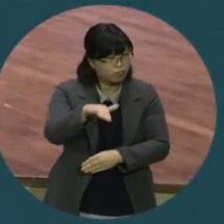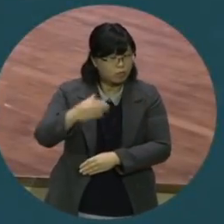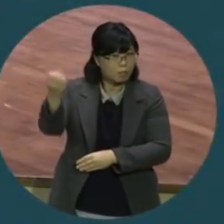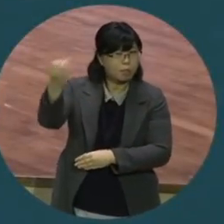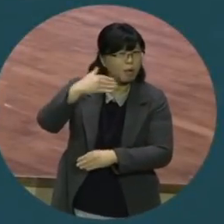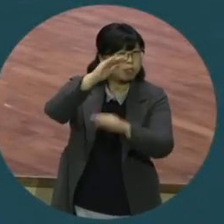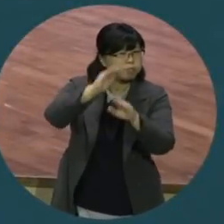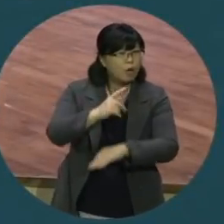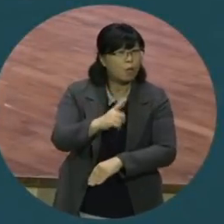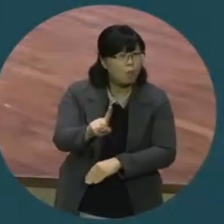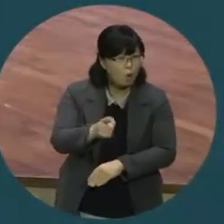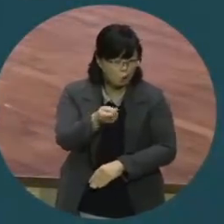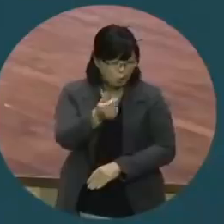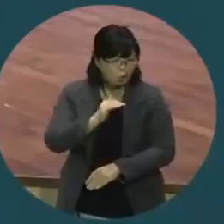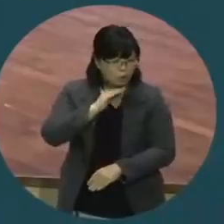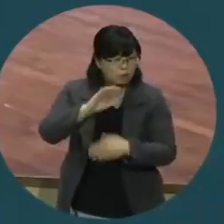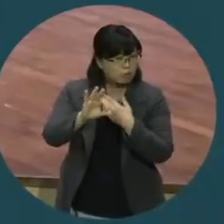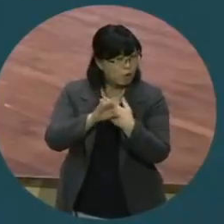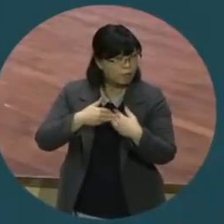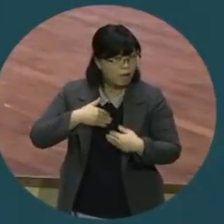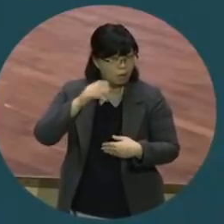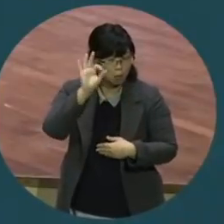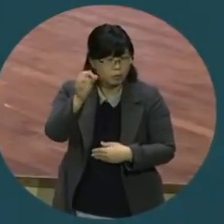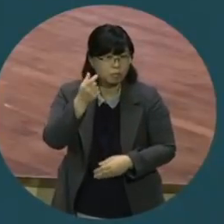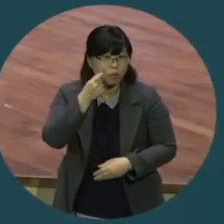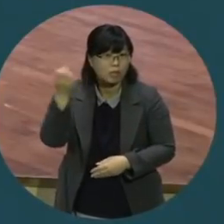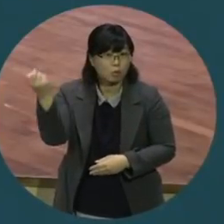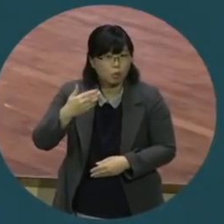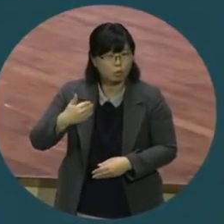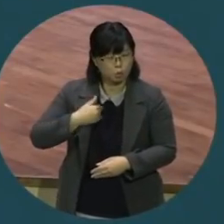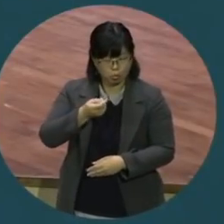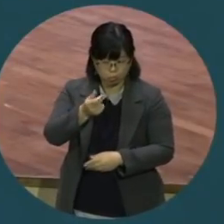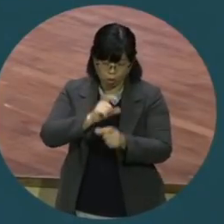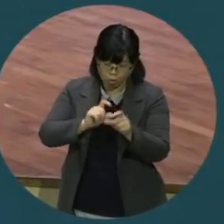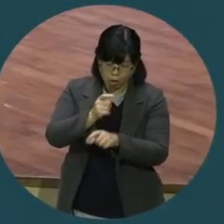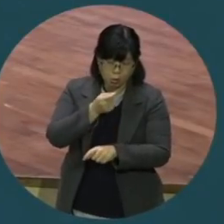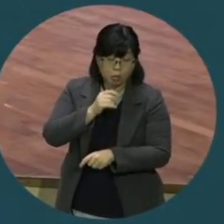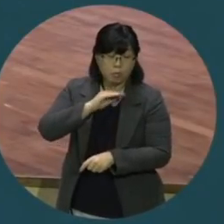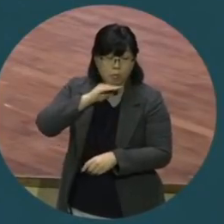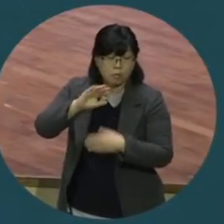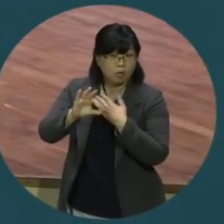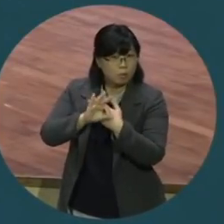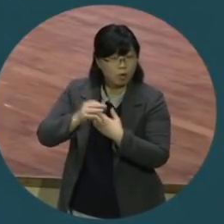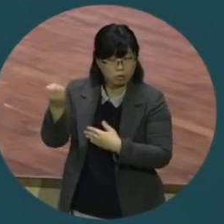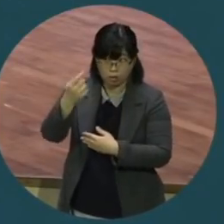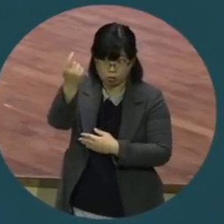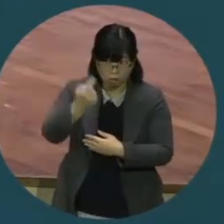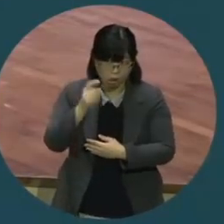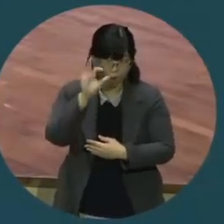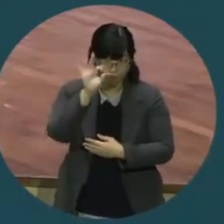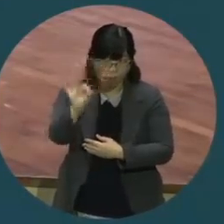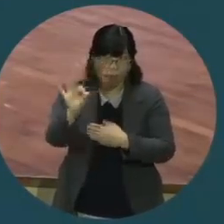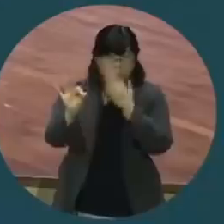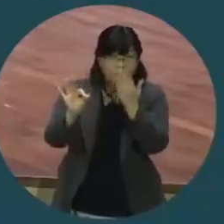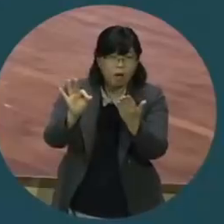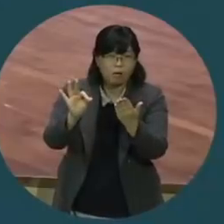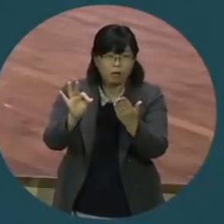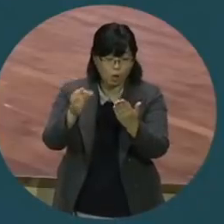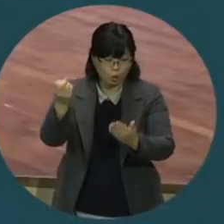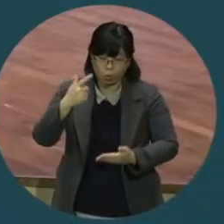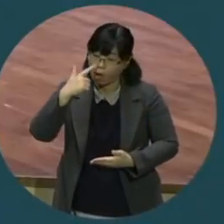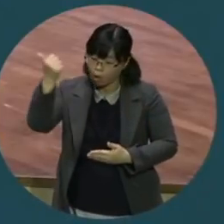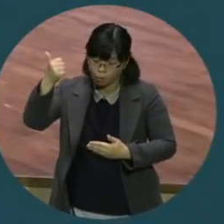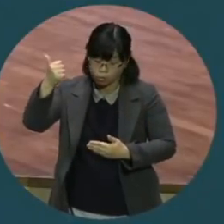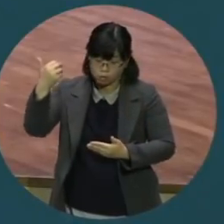말씀하신 바 조금 있으면 나를 보지 못하겠고 또 조금 있으면 나를 보리라 하시며 또 내가 아버지께로 감이라 하신